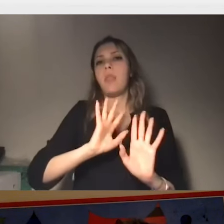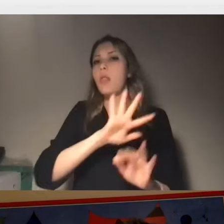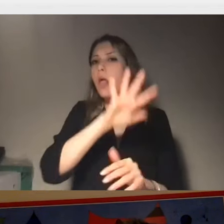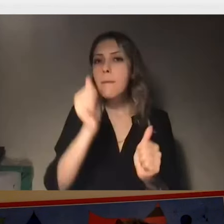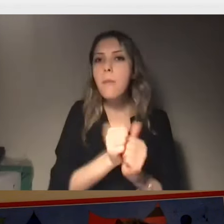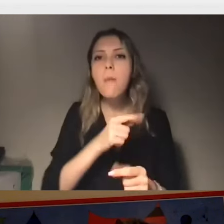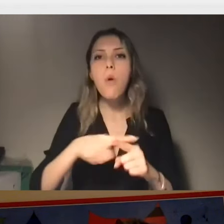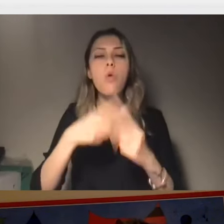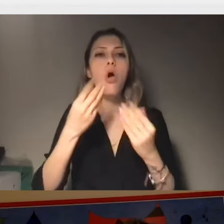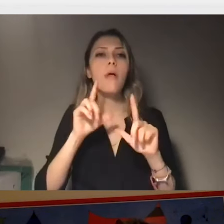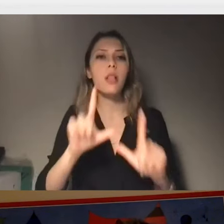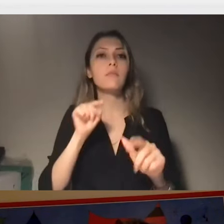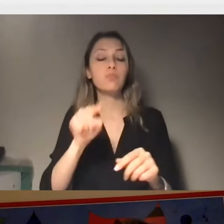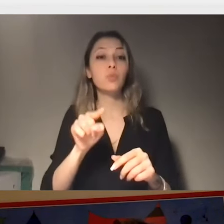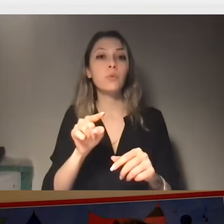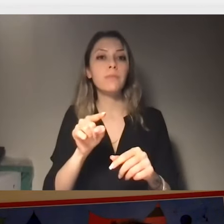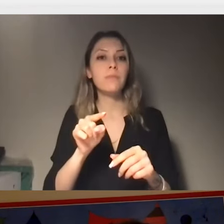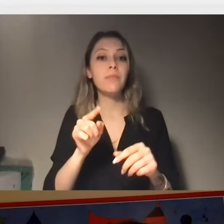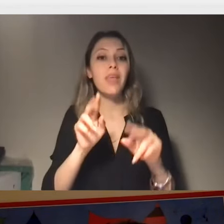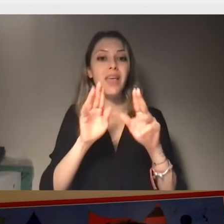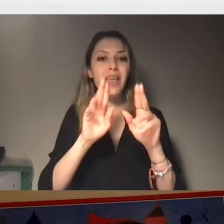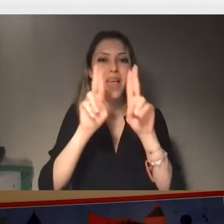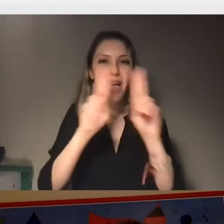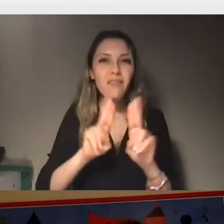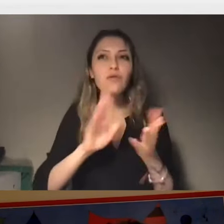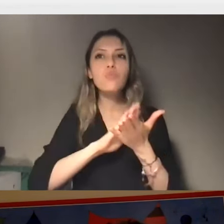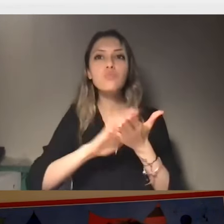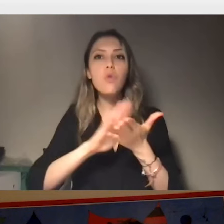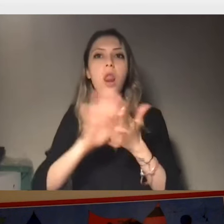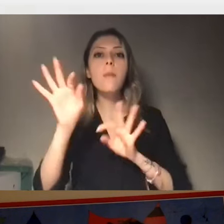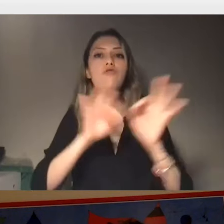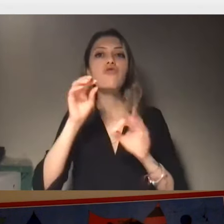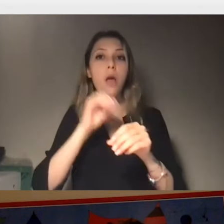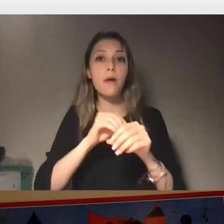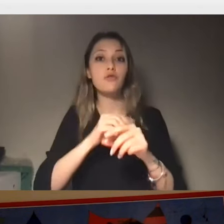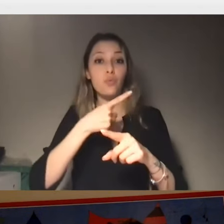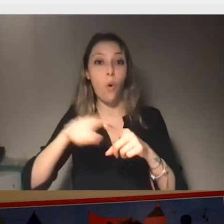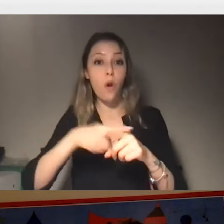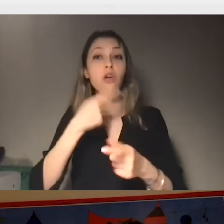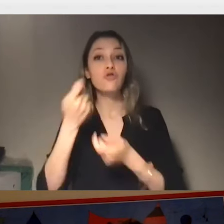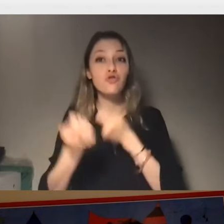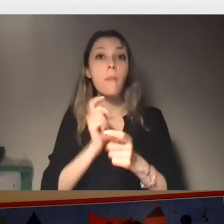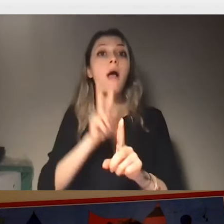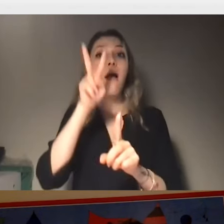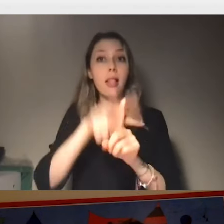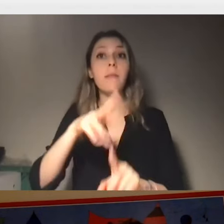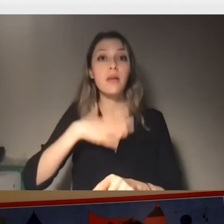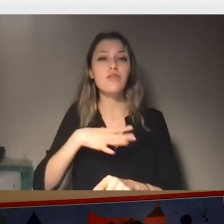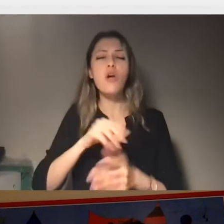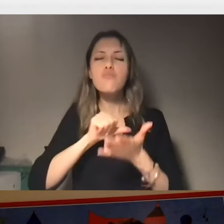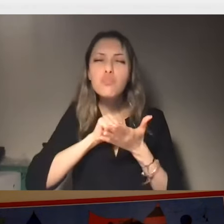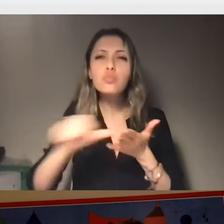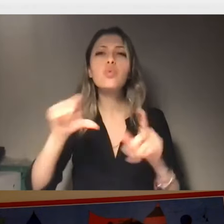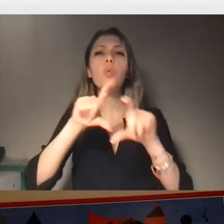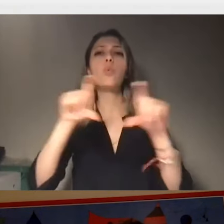ağın içerisinde yani evrensel periyodik incelemenin ortak çalışma alanına katılmak isteyen bütün örgütler